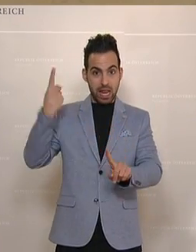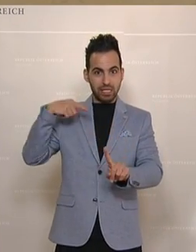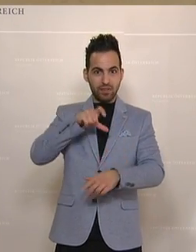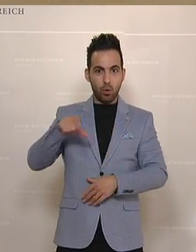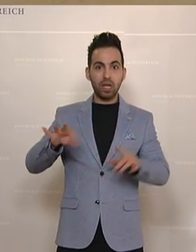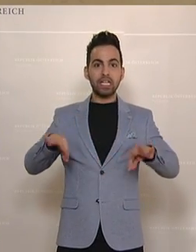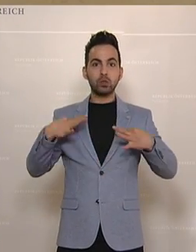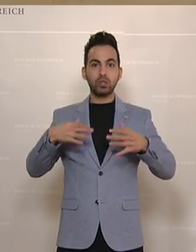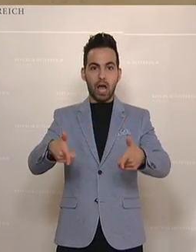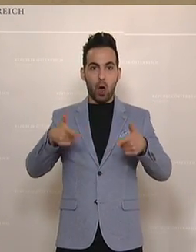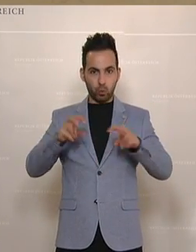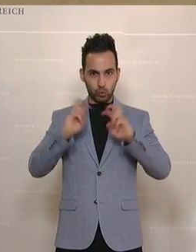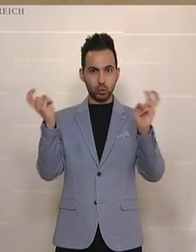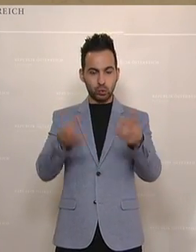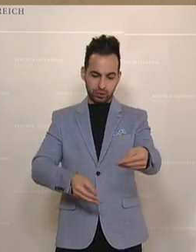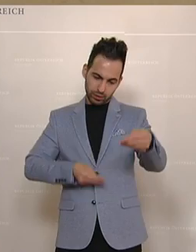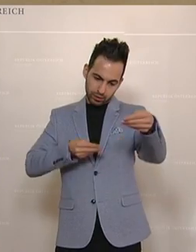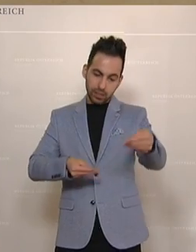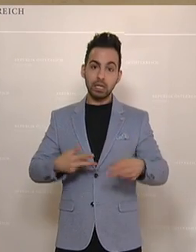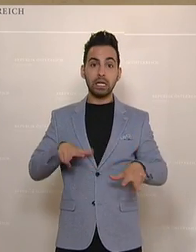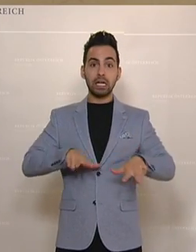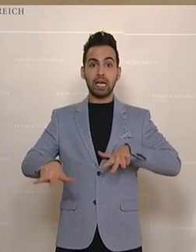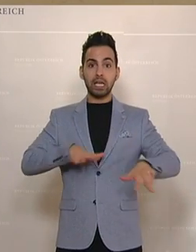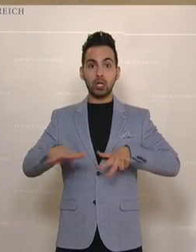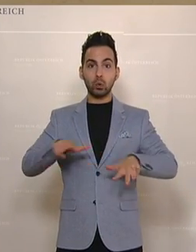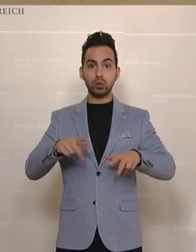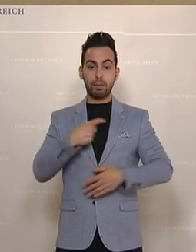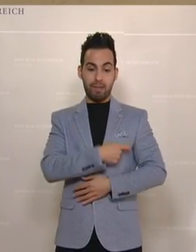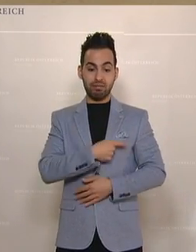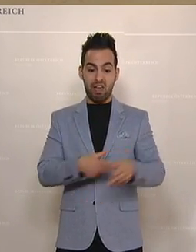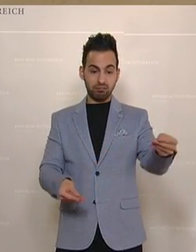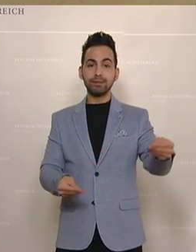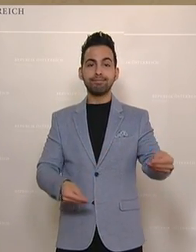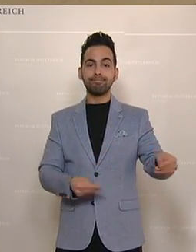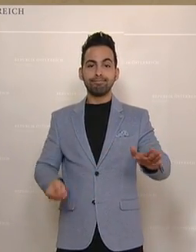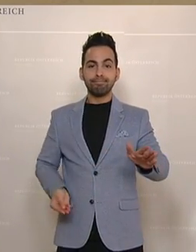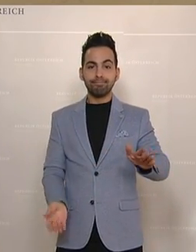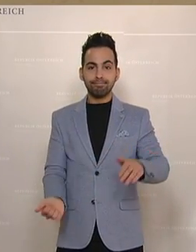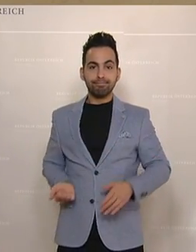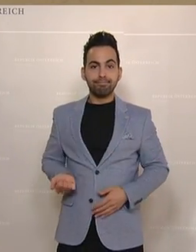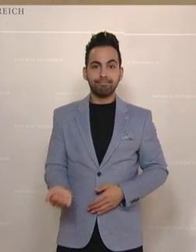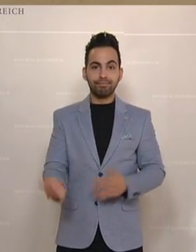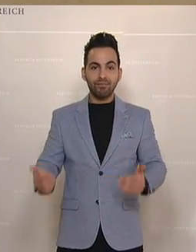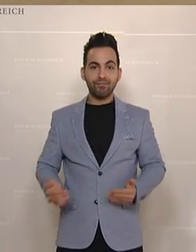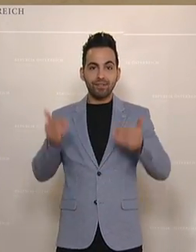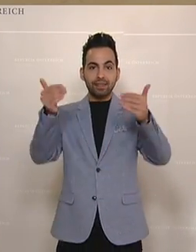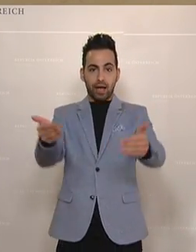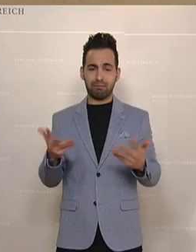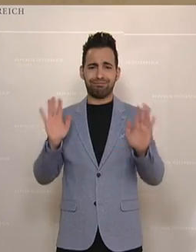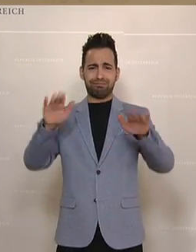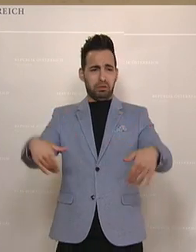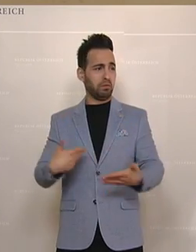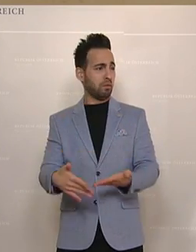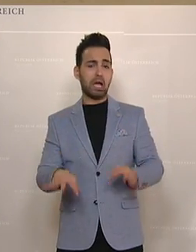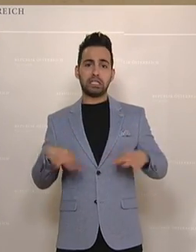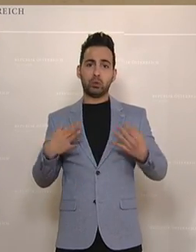auch im Gesundheitsausschuss gehabt haben? Die Regierungsfraktionen haben diesen Antrag einfach mal vertagt. Ist ja nicht wichtig, dass wir den Gesundheitsdienst stärken,